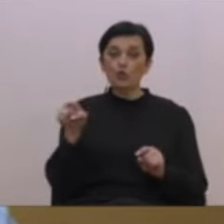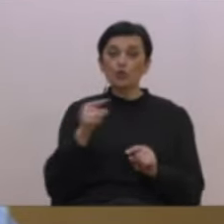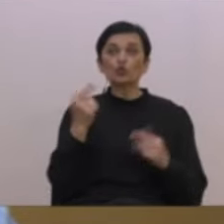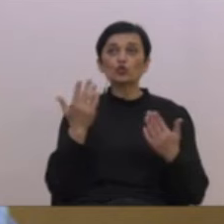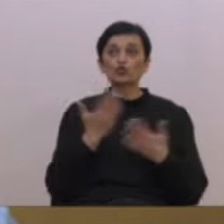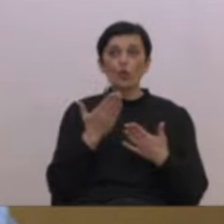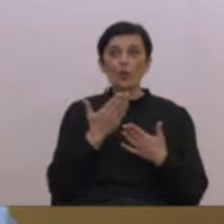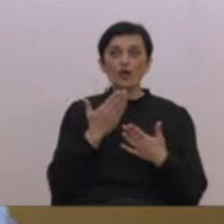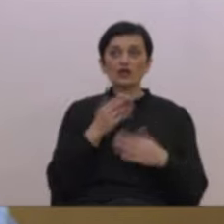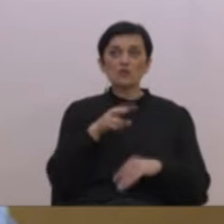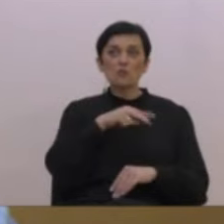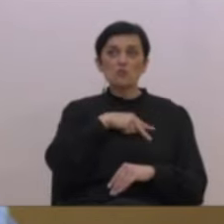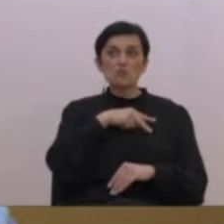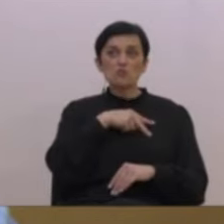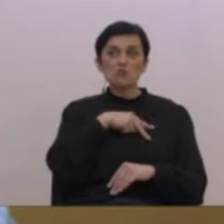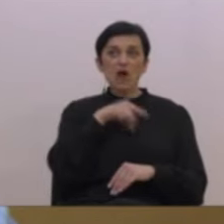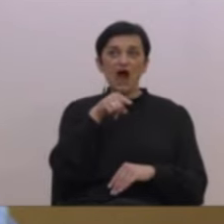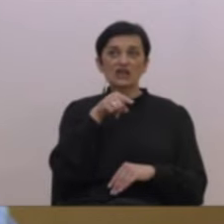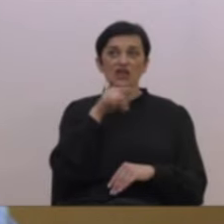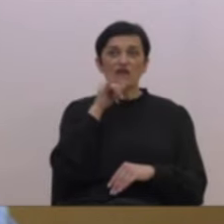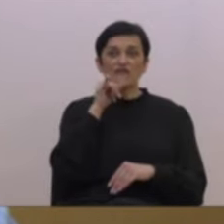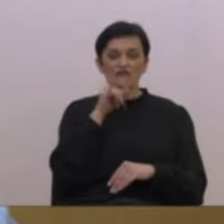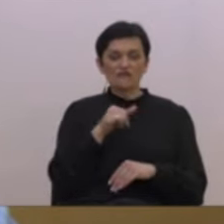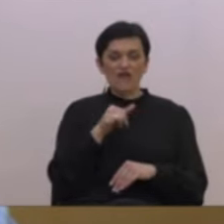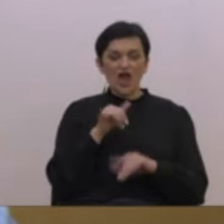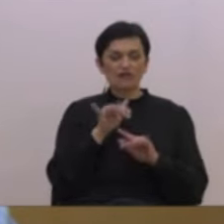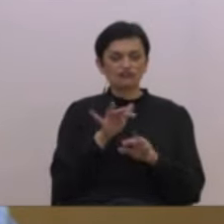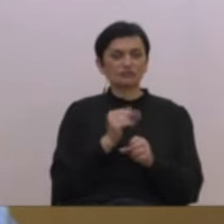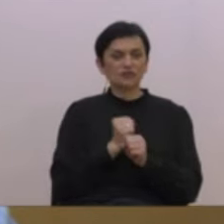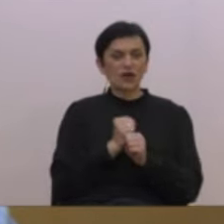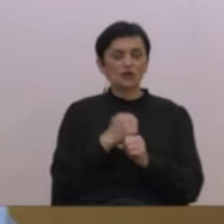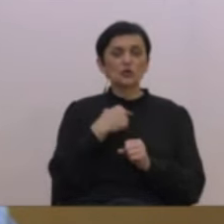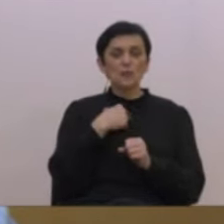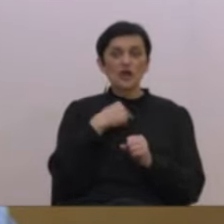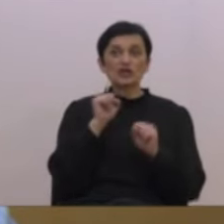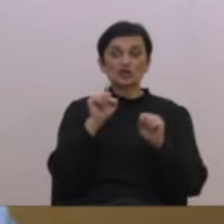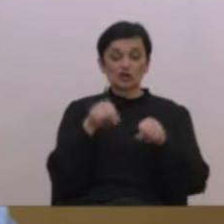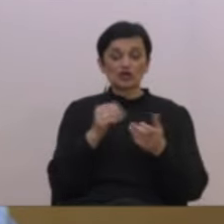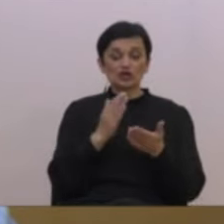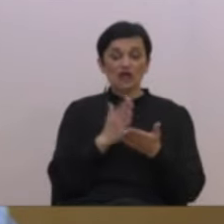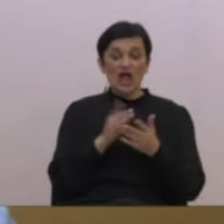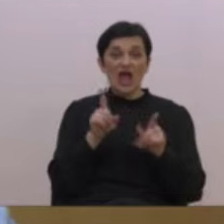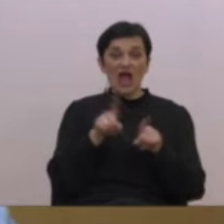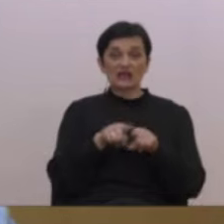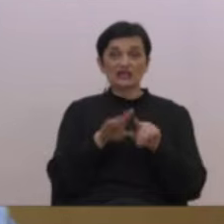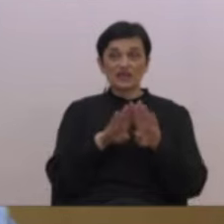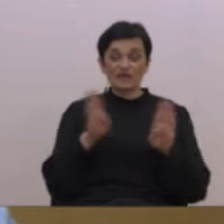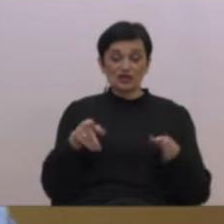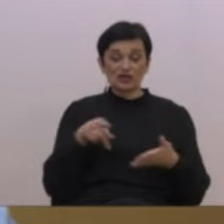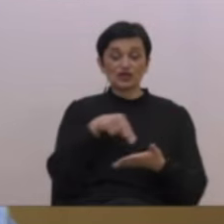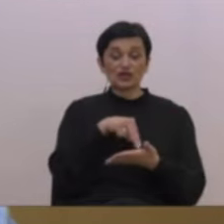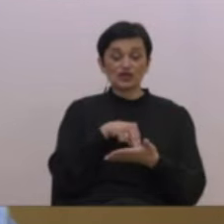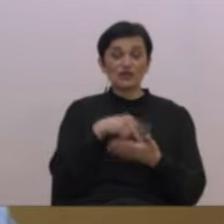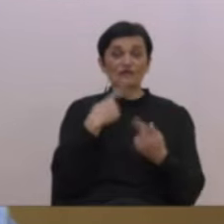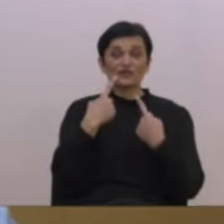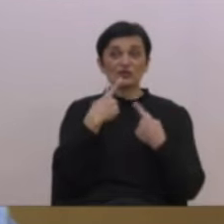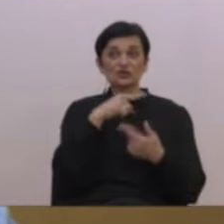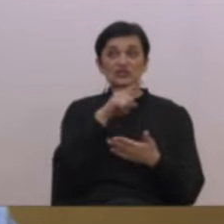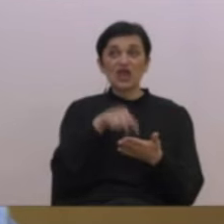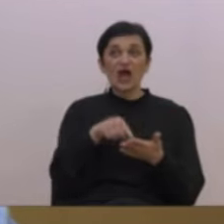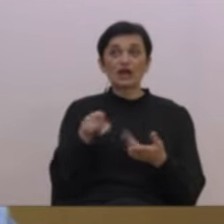romelmat parlamentshi ver gaamartva. Am văzut că s-a întâmplat o asemenea tribunală, s-a întâmplat o